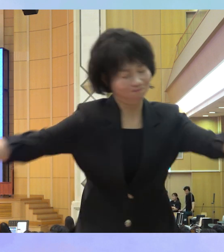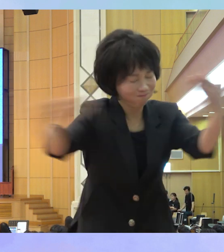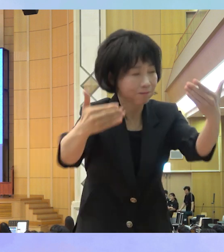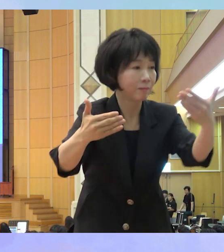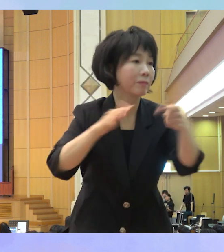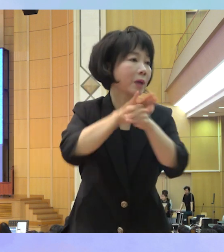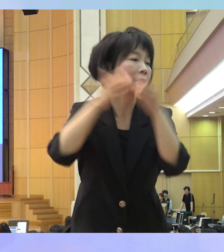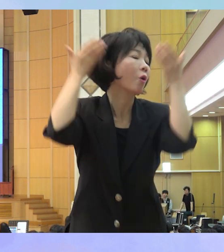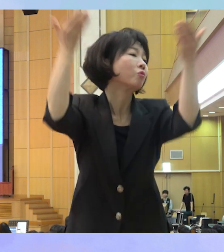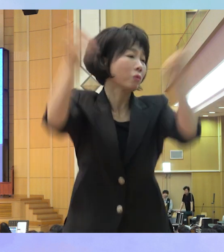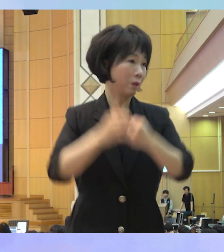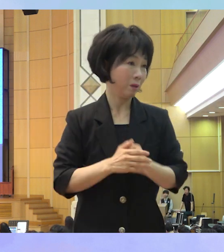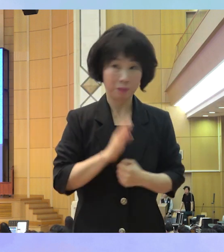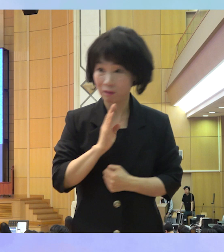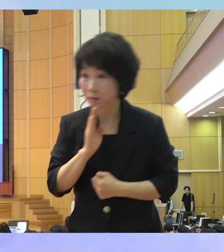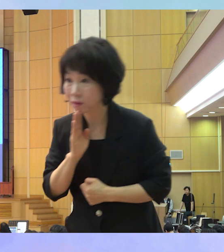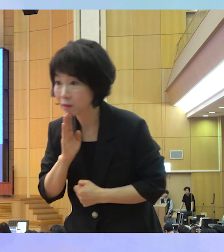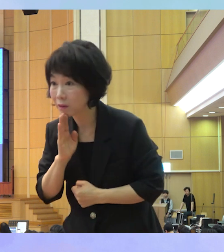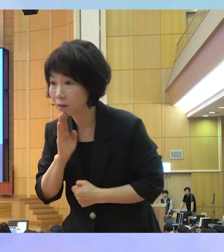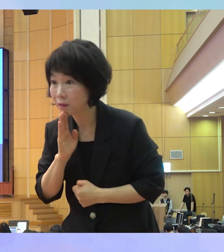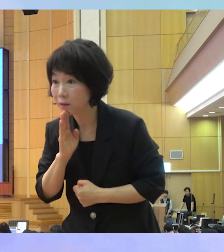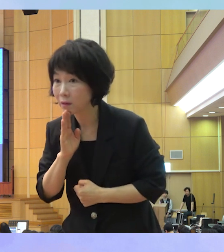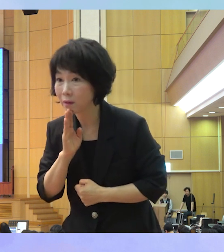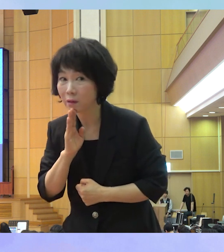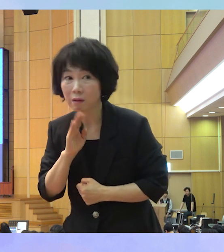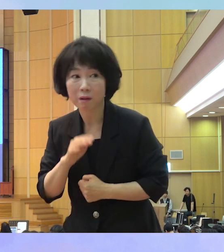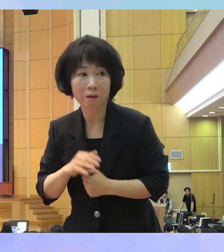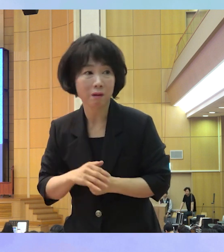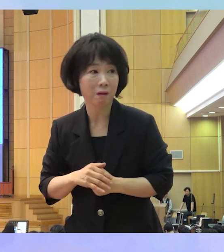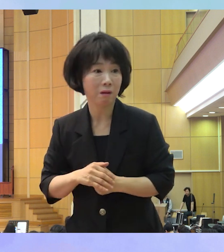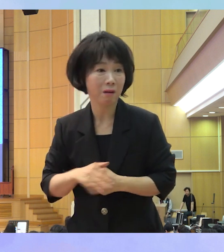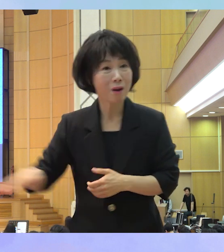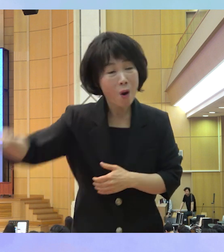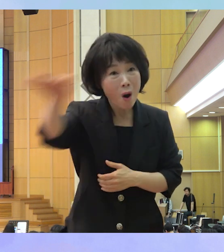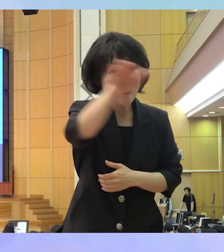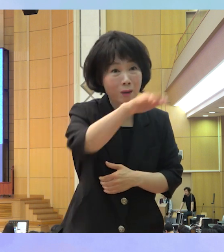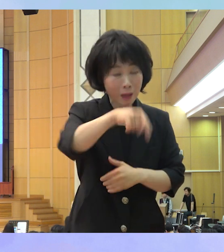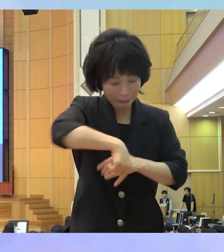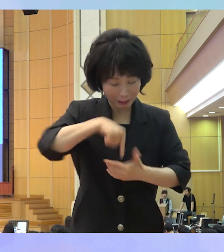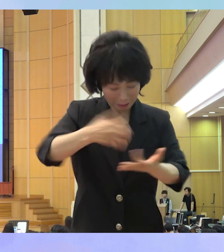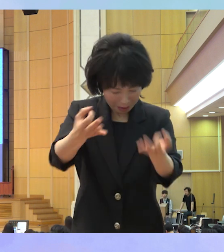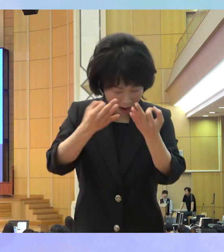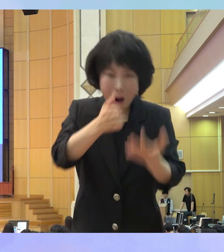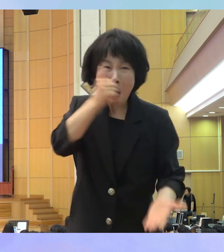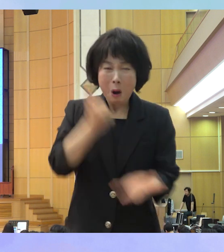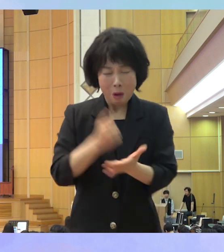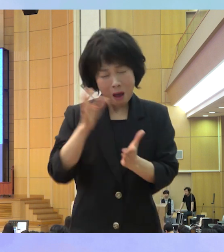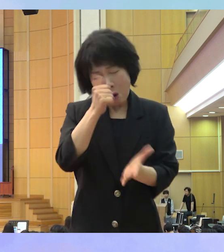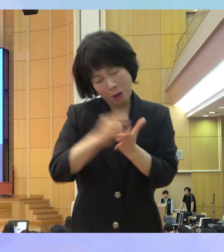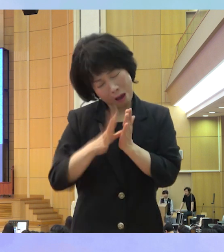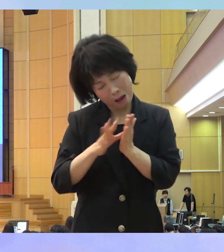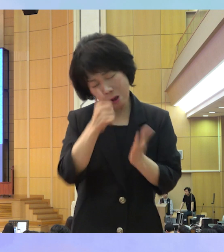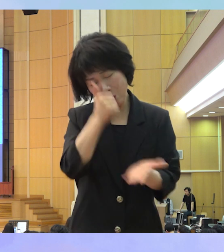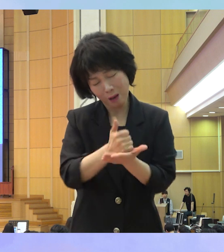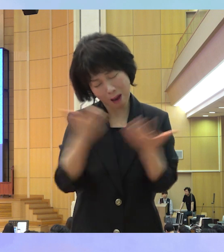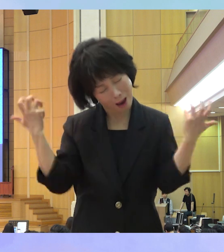얼마나 소중한 존재라고, 우리가 얼마나 벌레만도 못한 이런